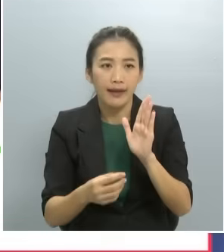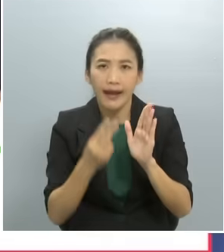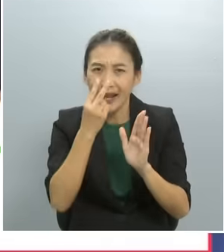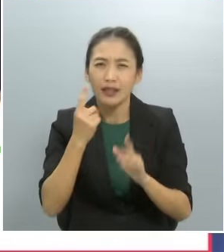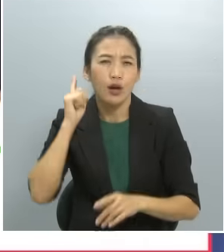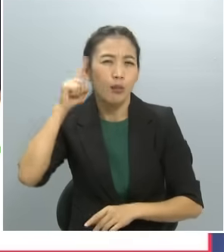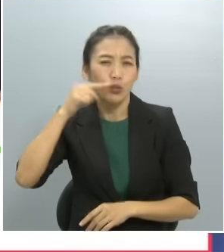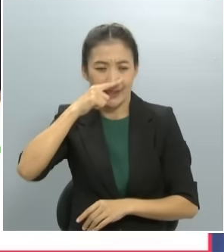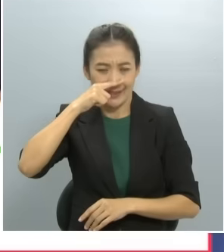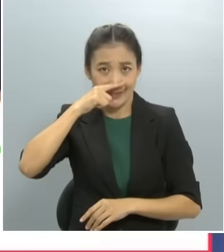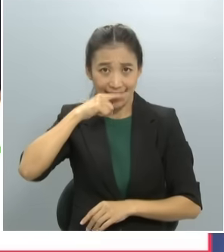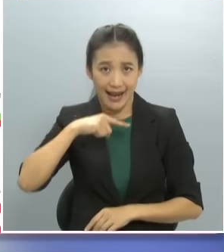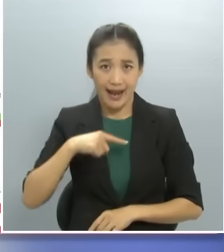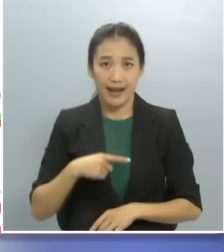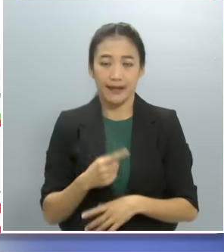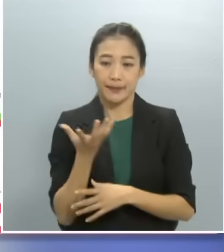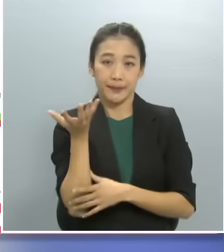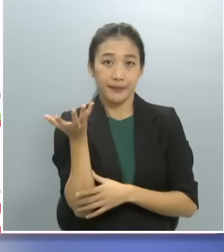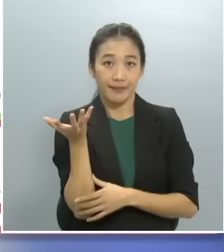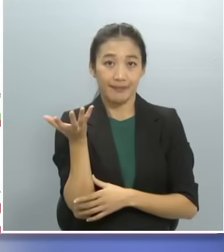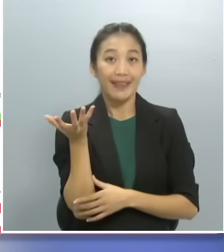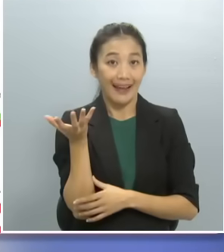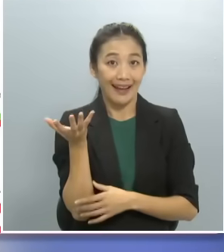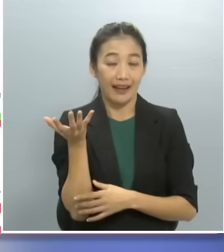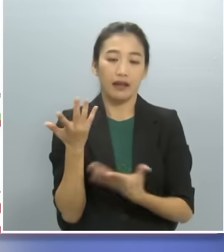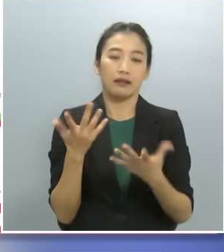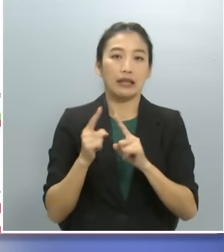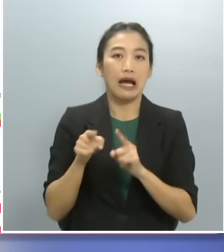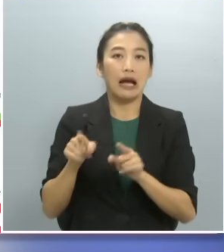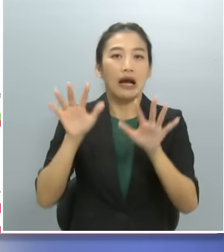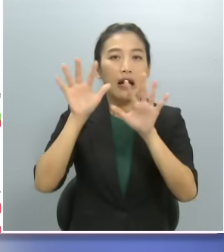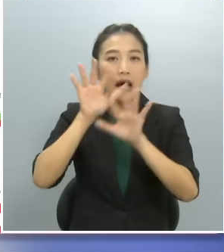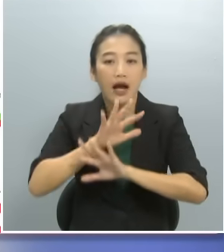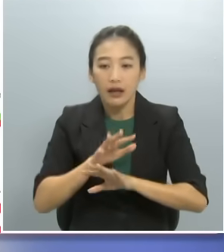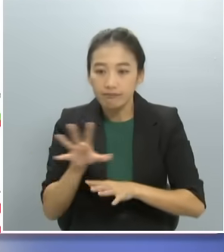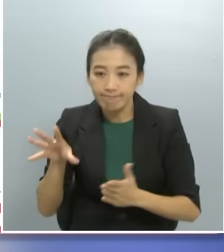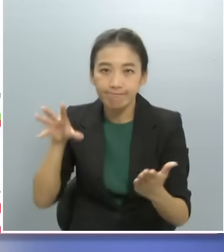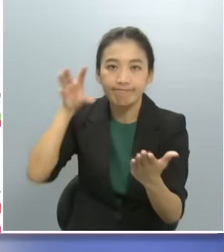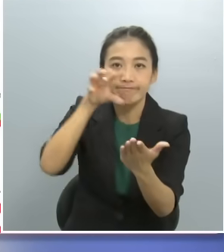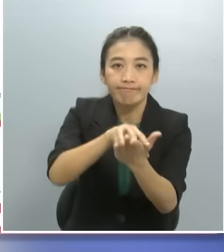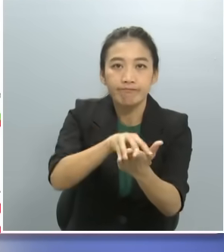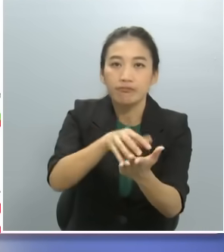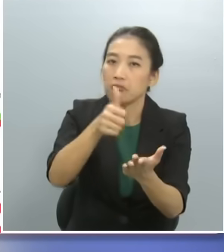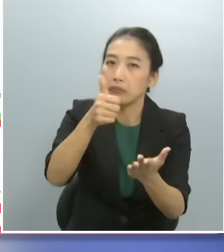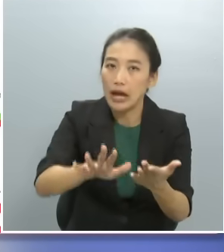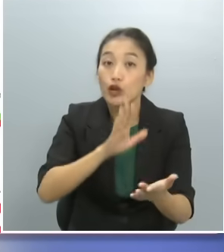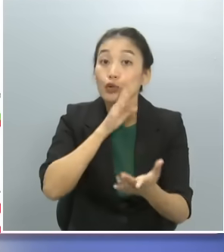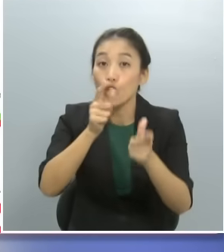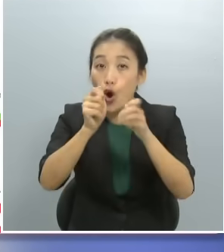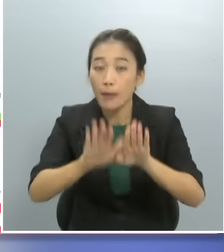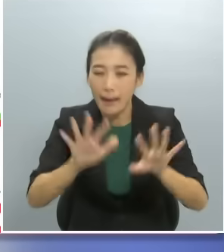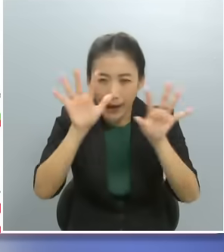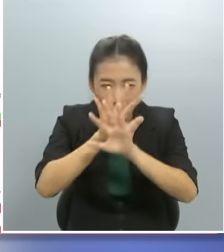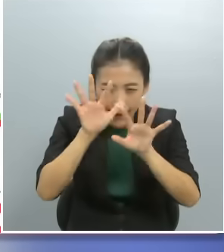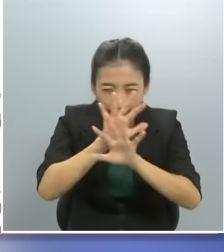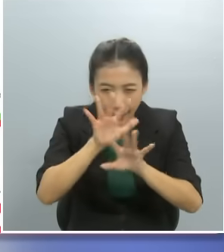นางรำแล้วก็ถือถ้วยบิงซูถือถ้วยชาตรงนี้ไม่สามารถละเมิดหรือว่าทำตามได้หรือจะออกแบบให้มีลักษณะคล้ายใกล้